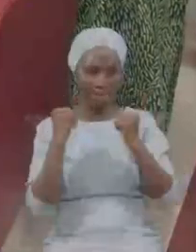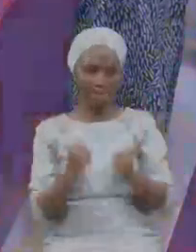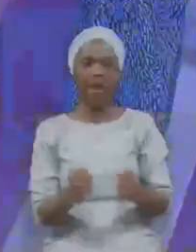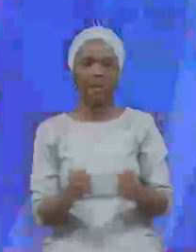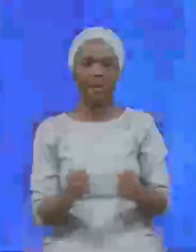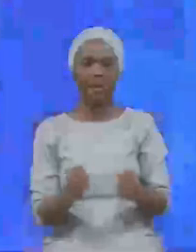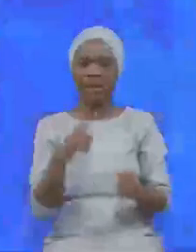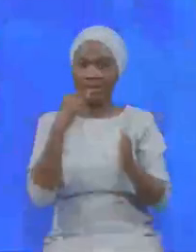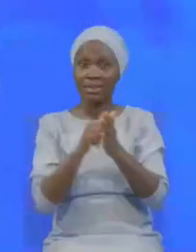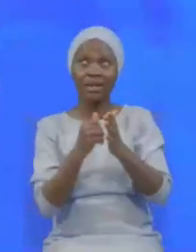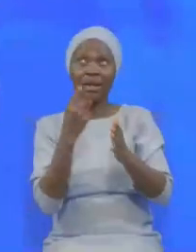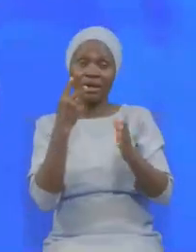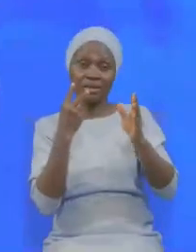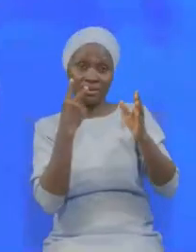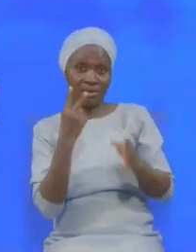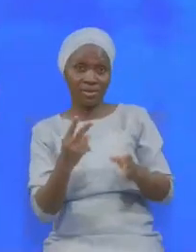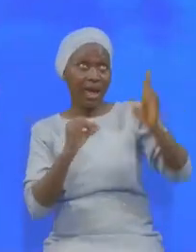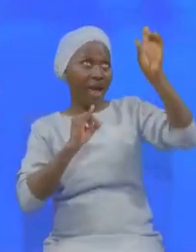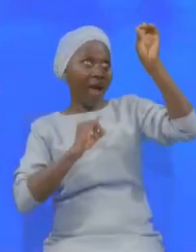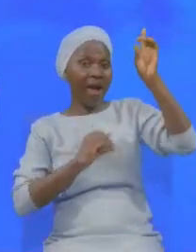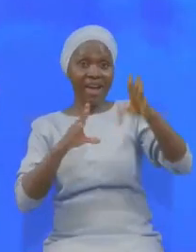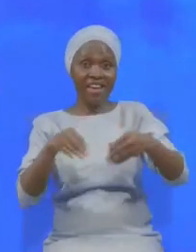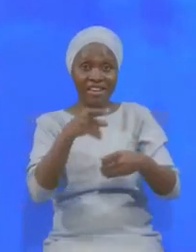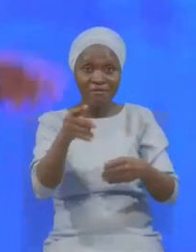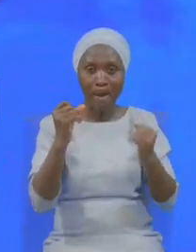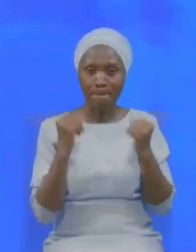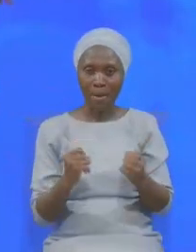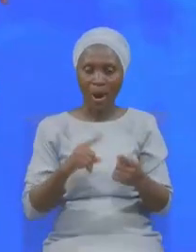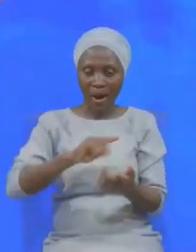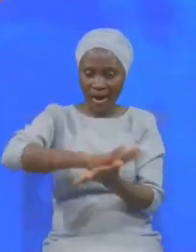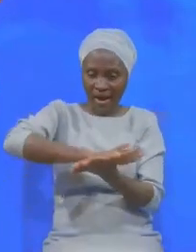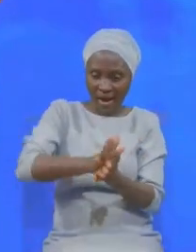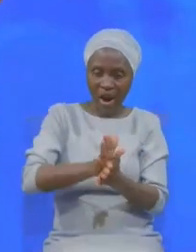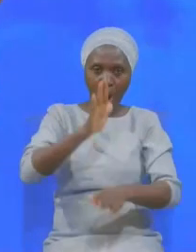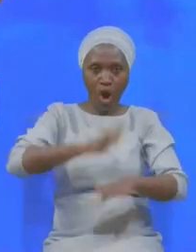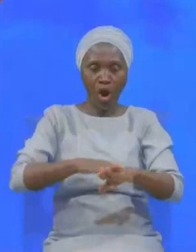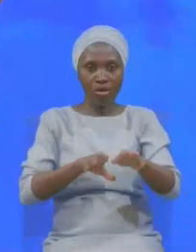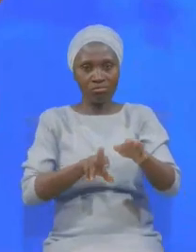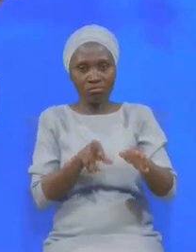Voici, je vous ai donné le pouvoir de marcher sur les serpents et les scorpions